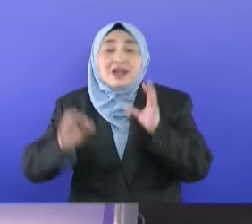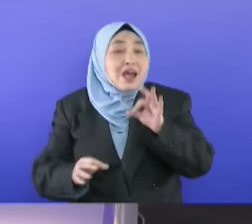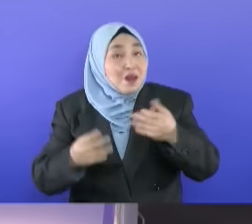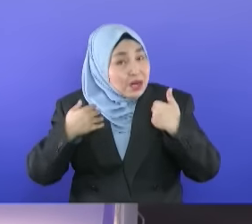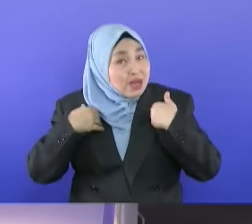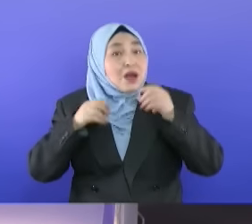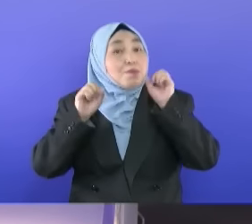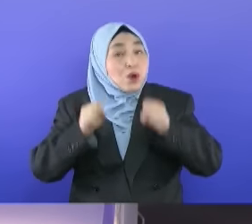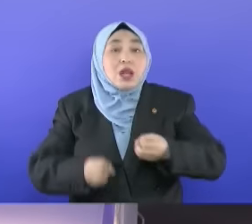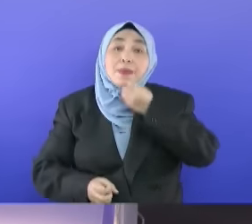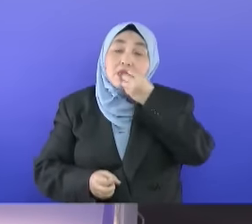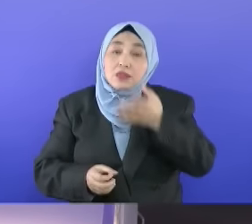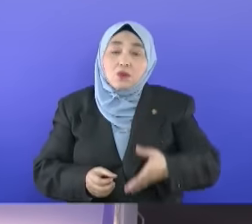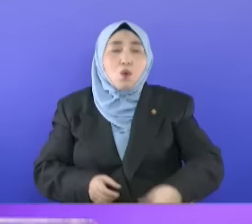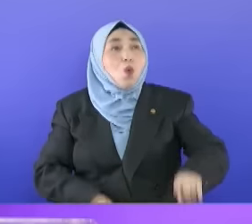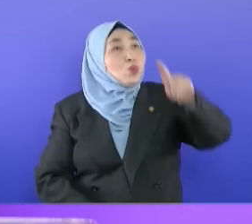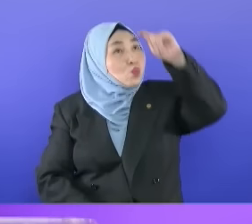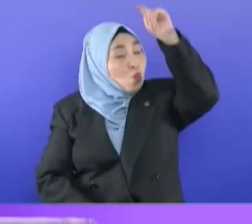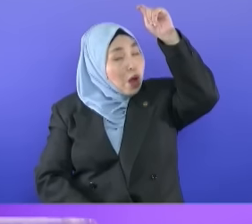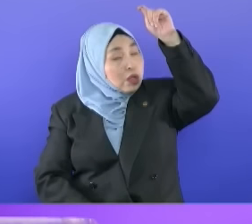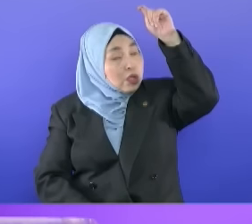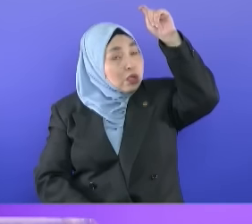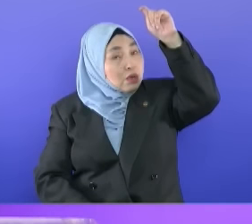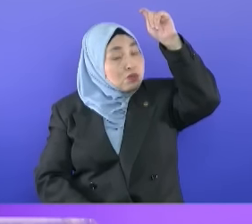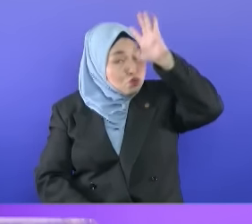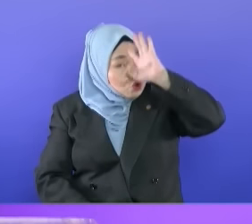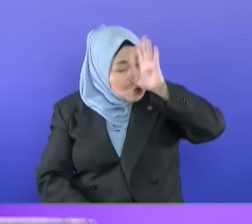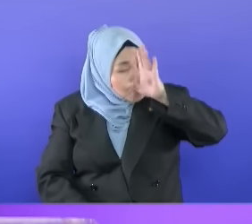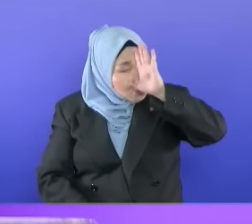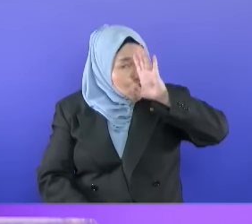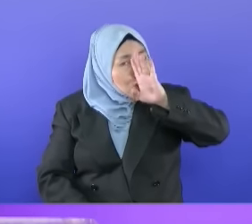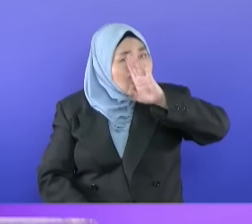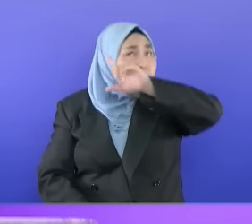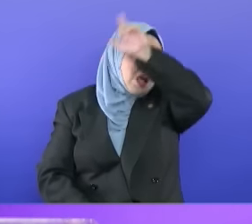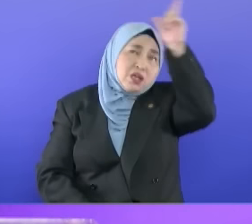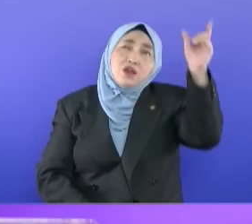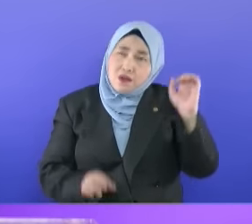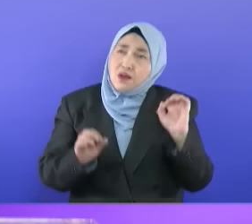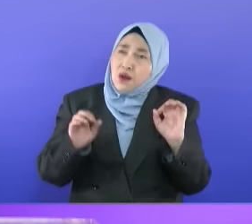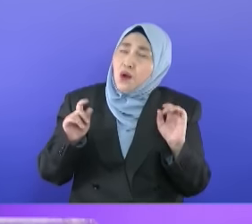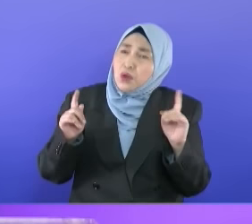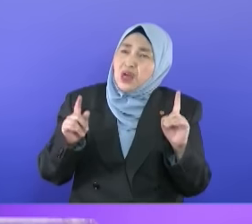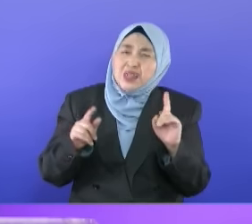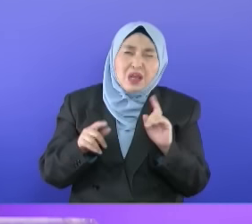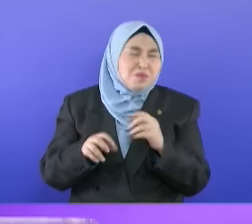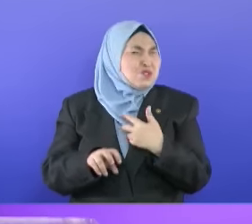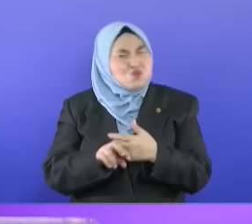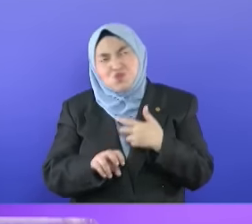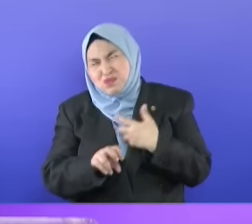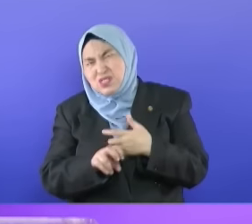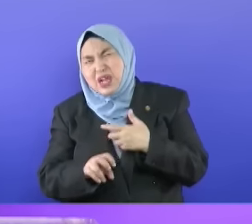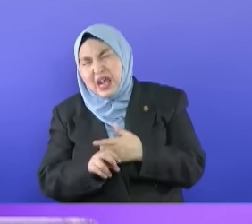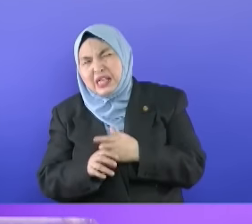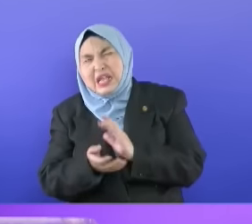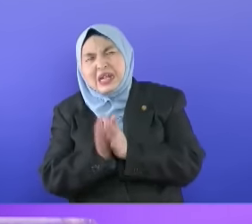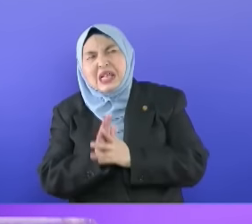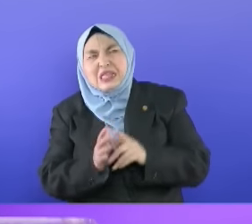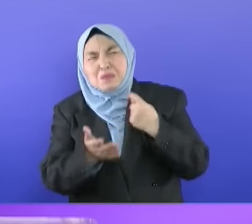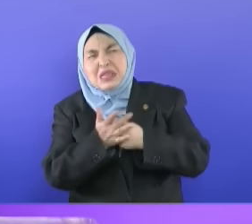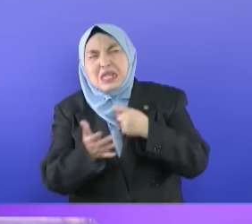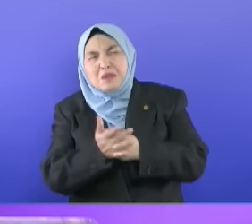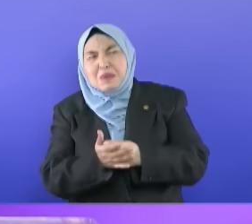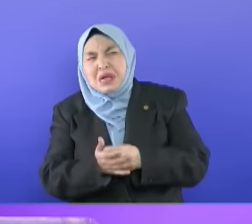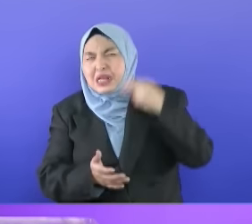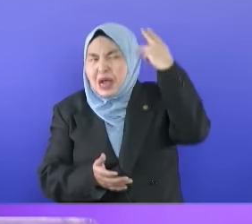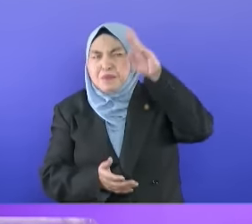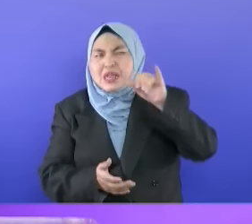yang boleh menyatakan bahwa Oh Tuhan ini Cipta langit ini Oke tapi eh sukar kok Nah jadikan tiba-tiba Nabi Isa itu